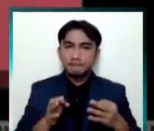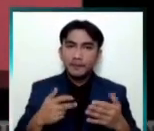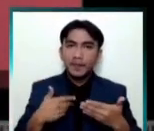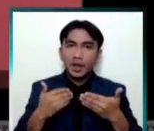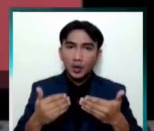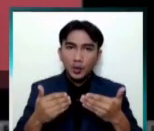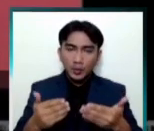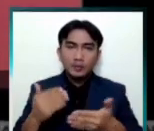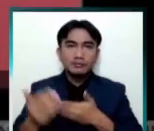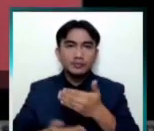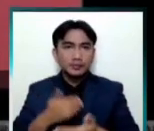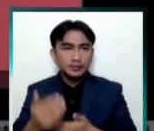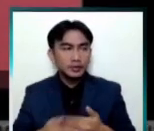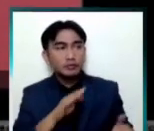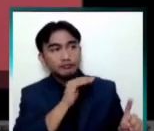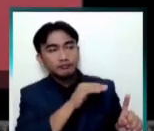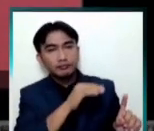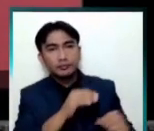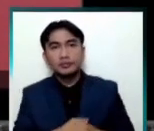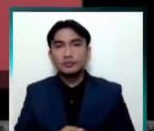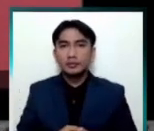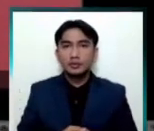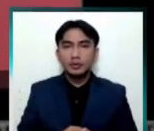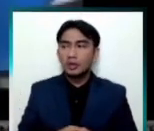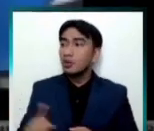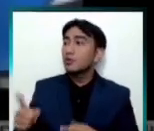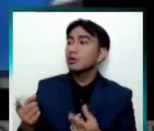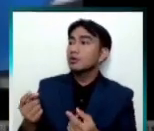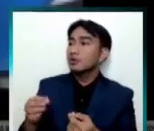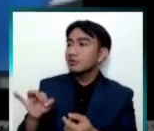Madam Chair, based on the... Ngayon, kung hindi mo nagawa, ano na gagawin namin sa inyo?